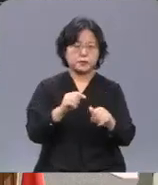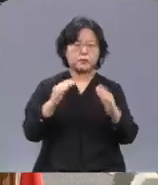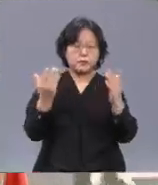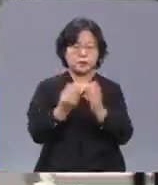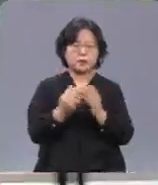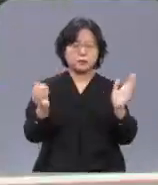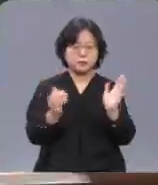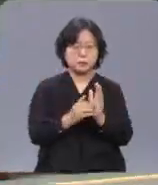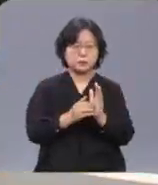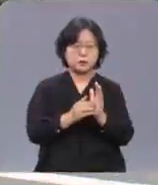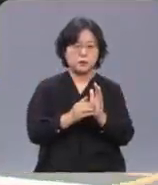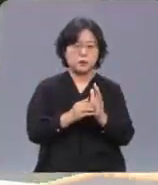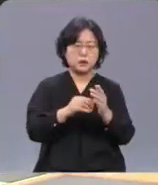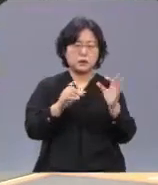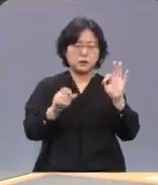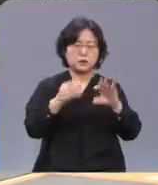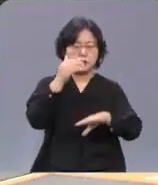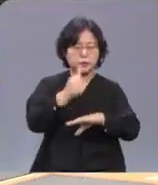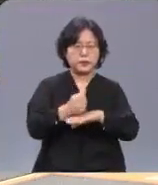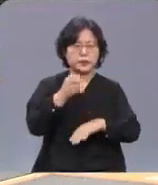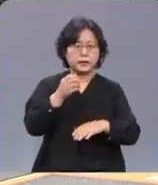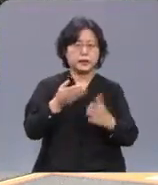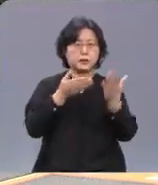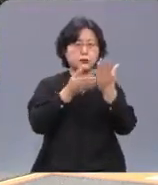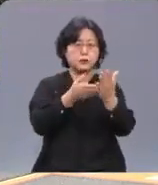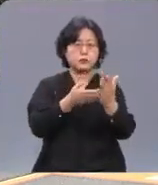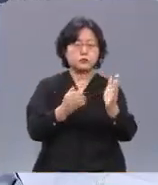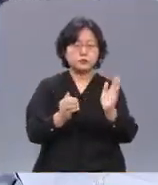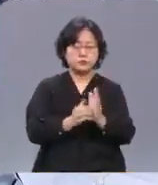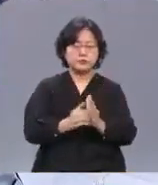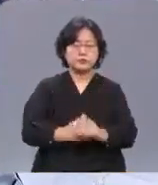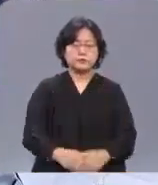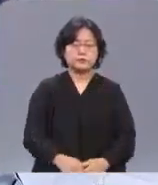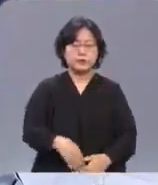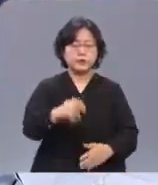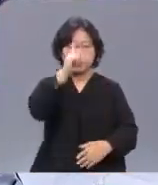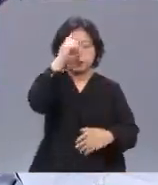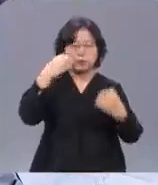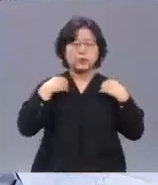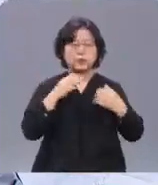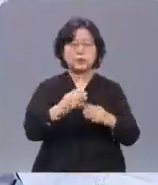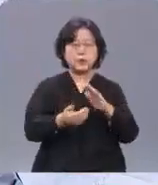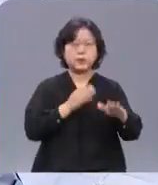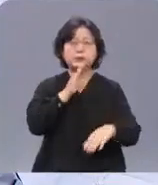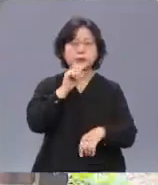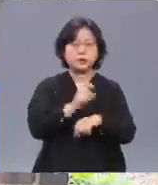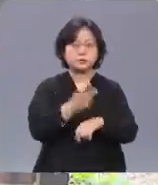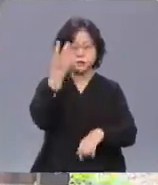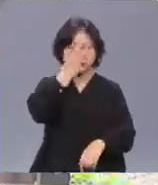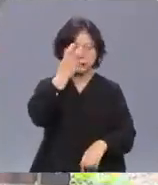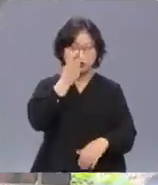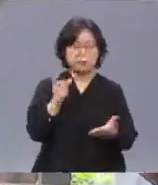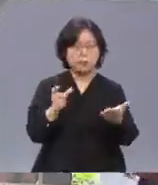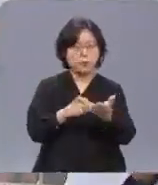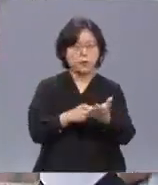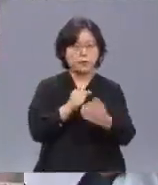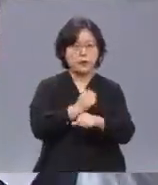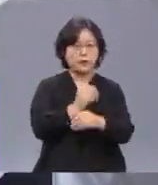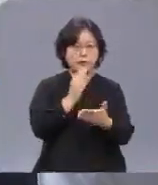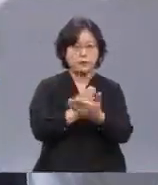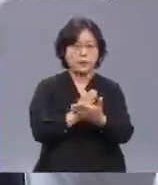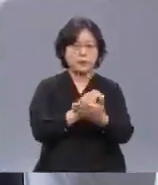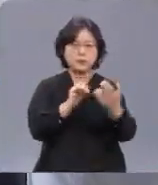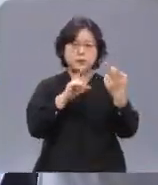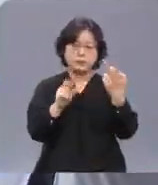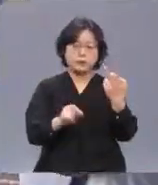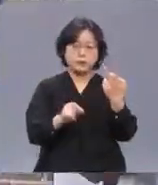말 예비 타당성 조사 요구서를 제출했다고 밝혔습니다. 정부의 예비 타당성 조사 대상 포함 여부는 다음 달에